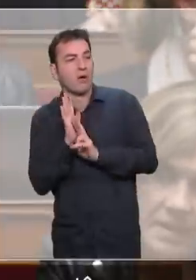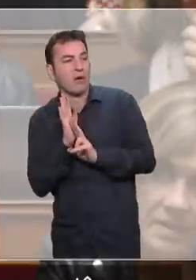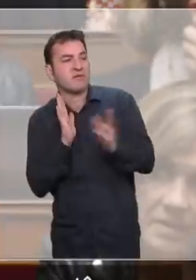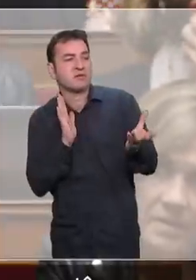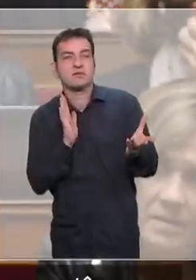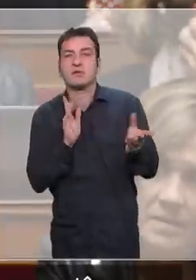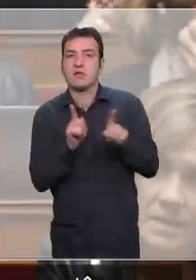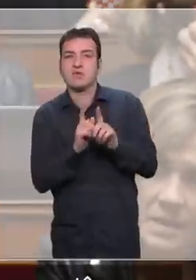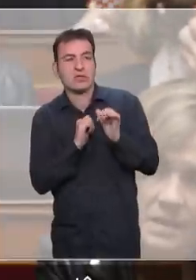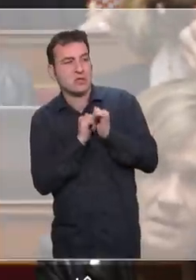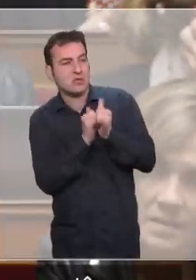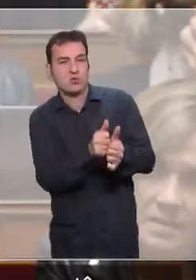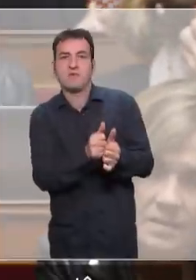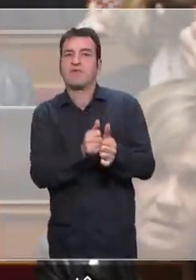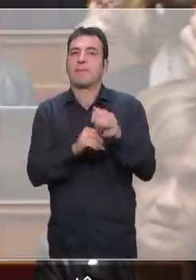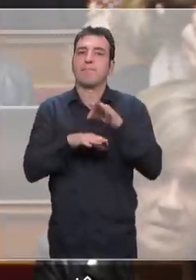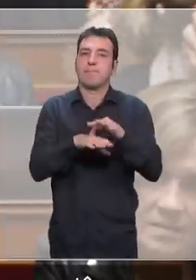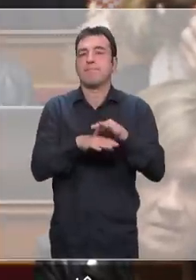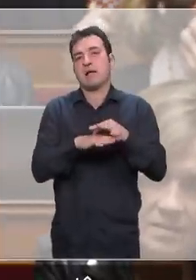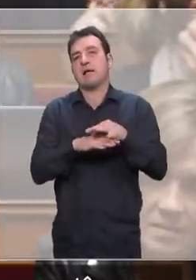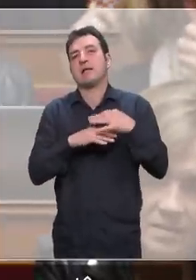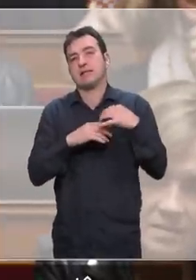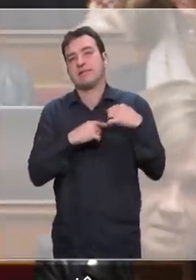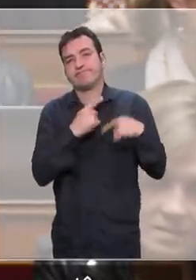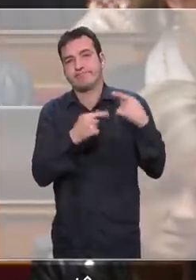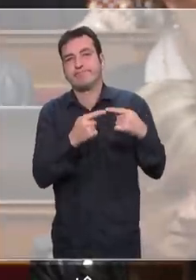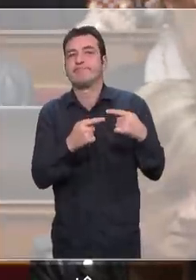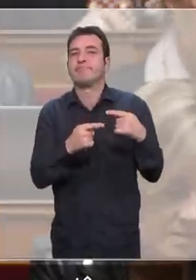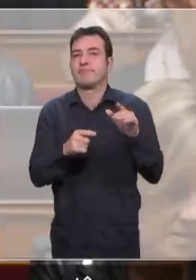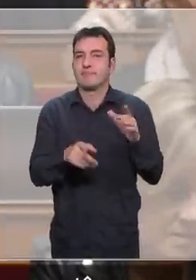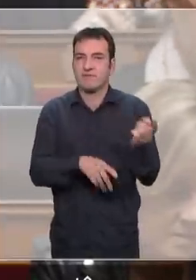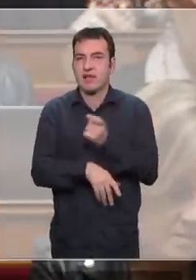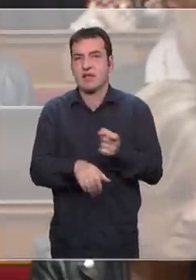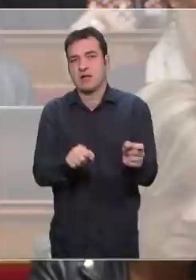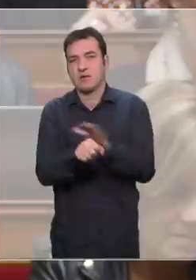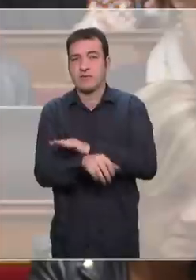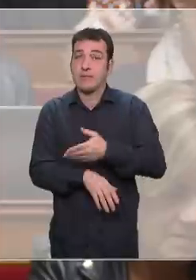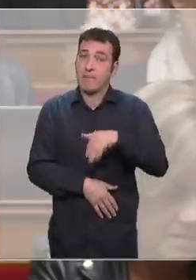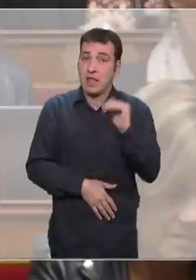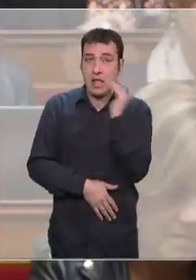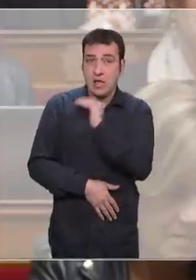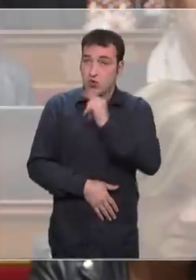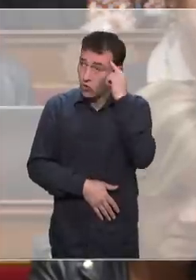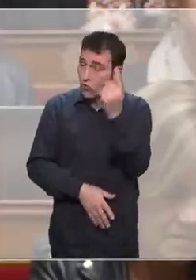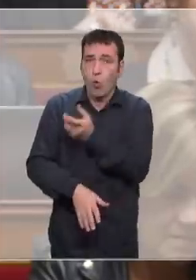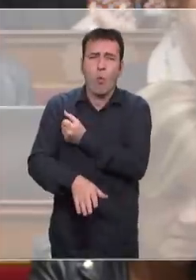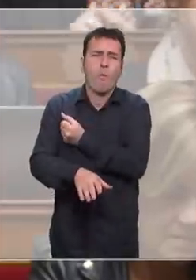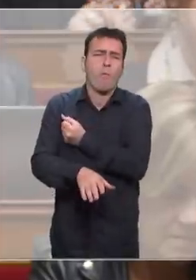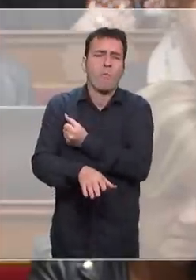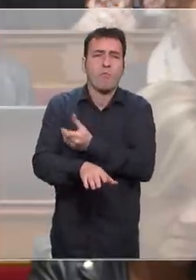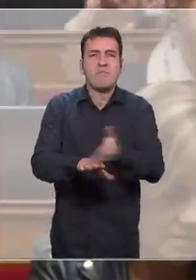de prise en charge des maladies chroniques du Covid. Cependant, Madame la Ministre, il est urgent pour des millions de nos